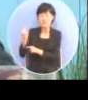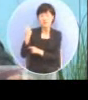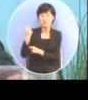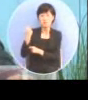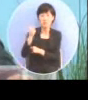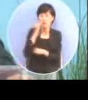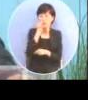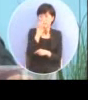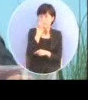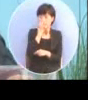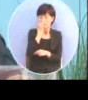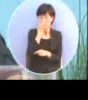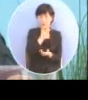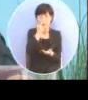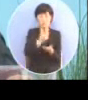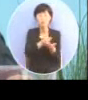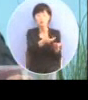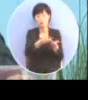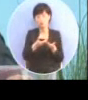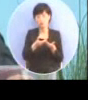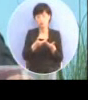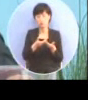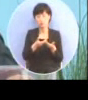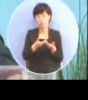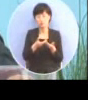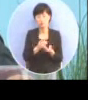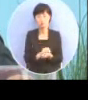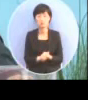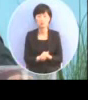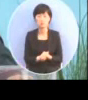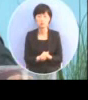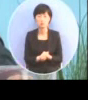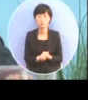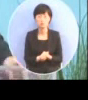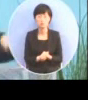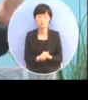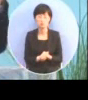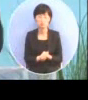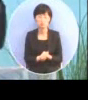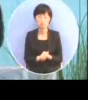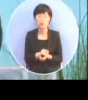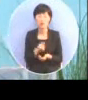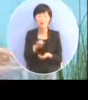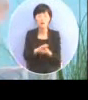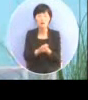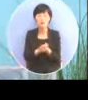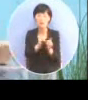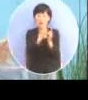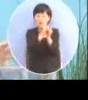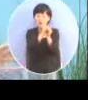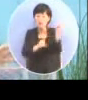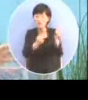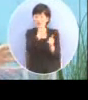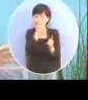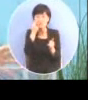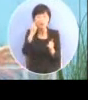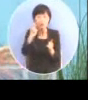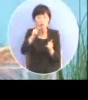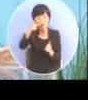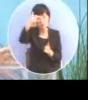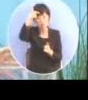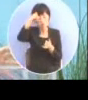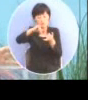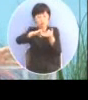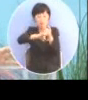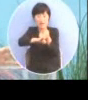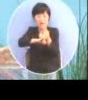Satan lừa dối dân sự của Đức Chúa Trời được cứu rỗi không biết được quyền phép của Đức Chúa Trời và phúc âm. 그 얘기가 역사적 증거 구약 얘기. 아, lịch sử đã làm chứng